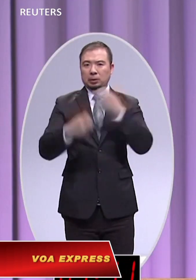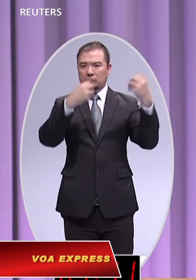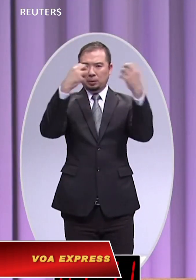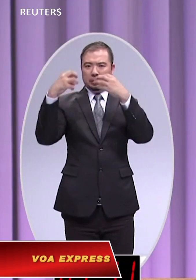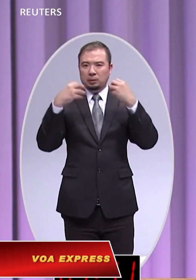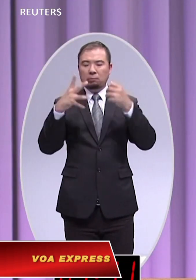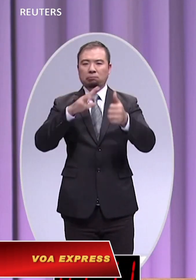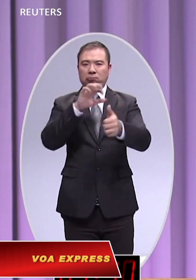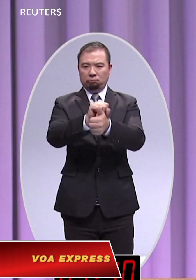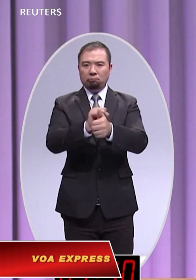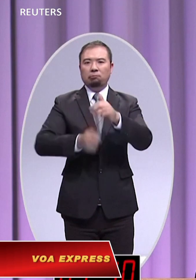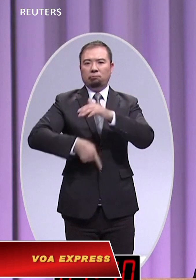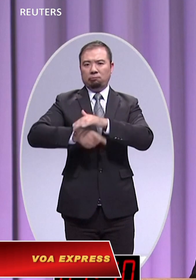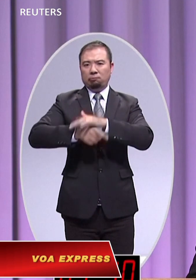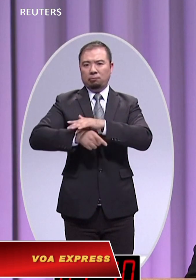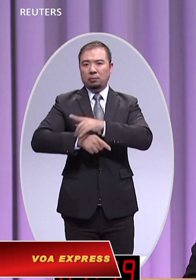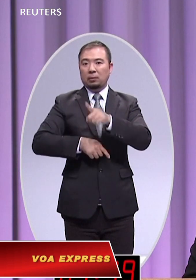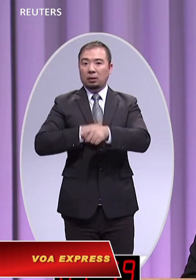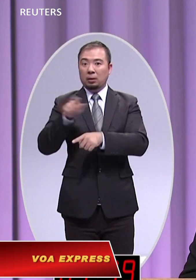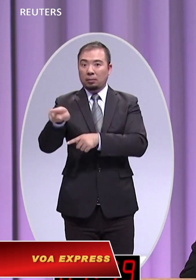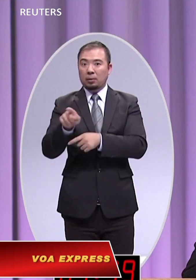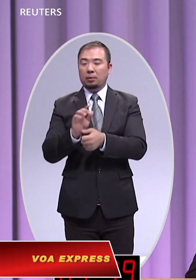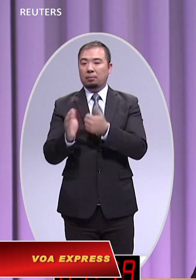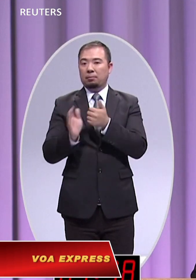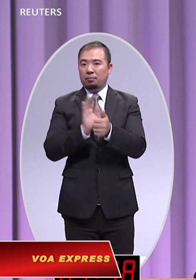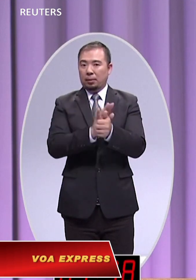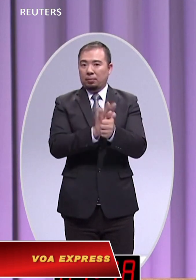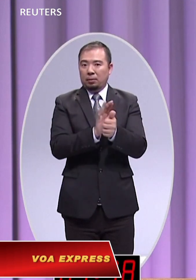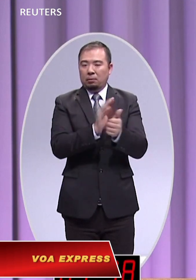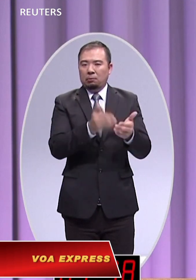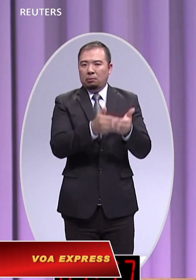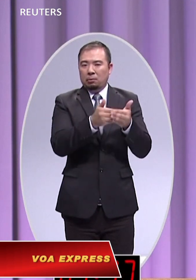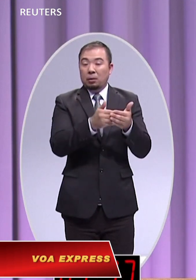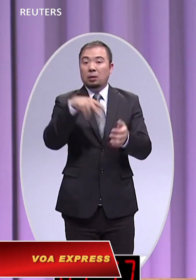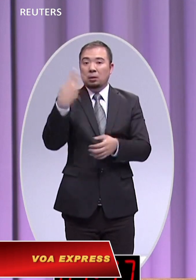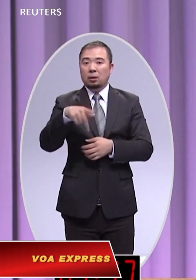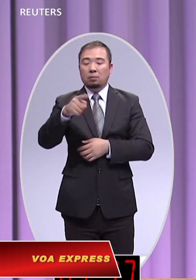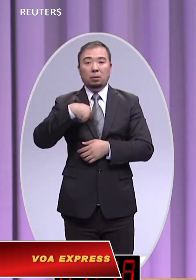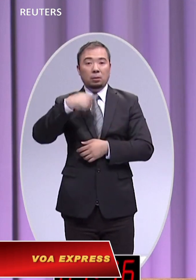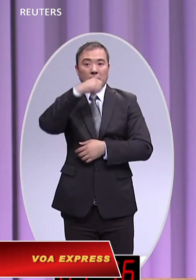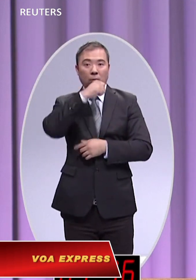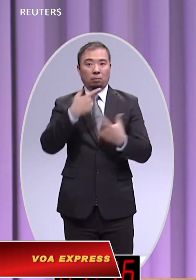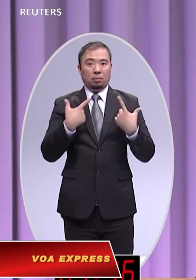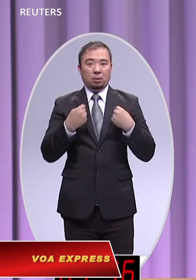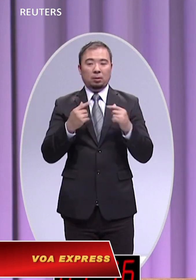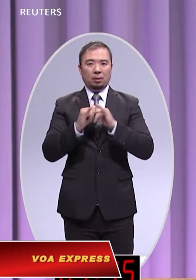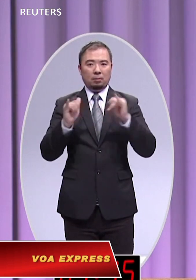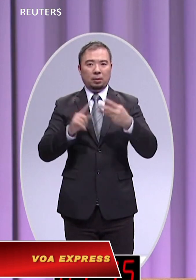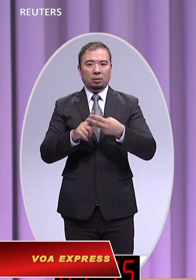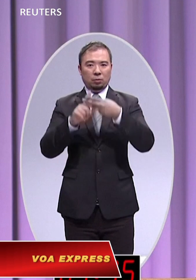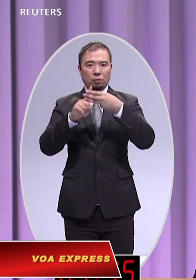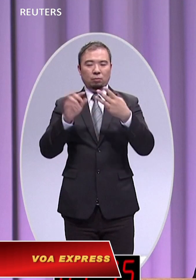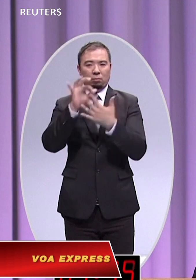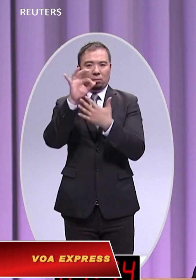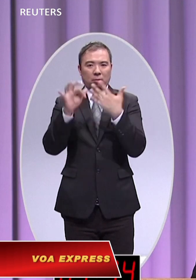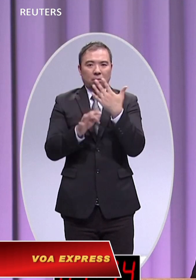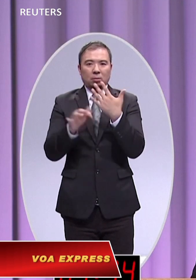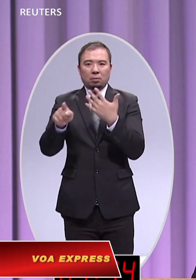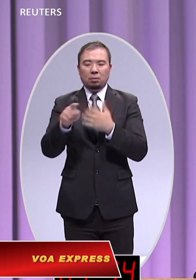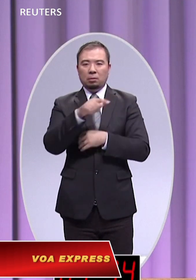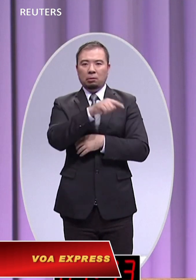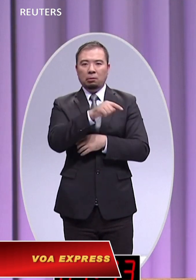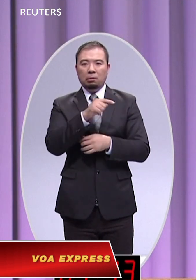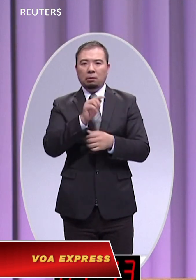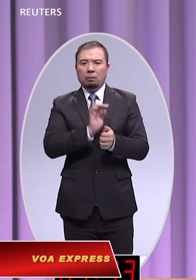Quốc đang lợi dụng chế độ dân chủ của Đài Loan để phá hoại nền dân chủ của hòn đảo này. Tôi phải nhấn mạnh điều này, thông qua dị luật